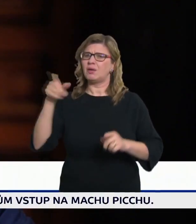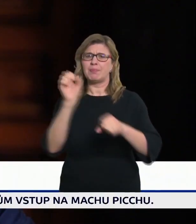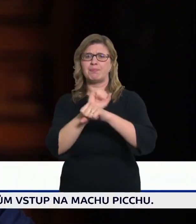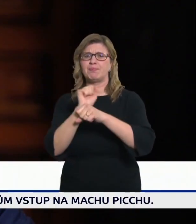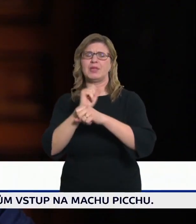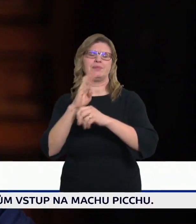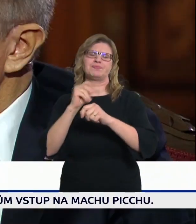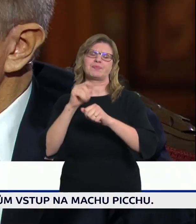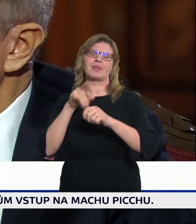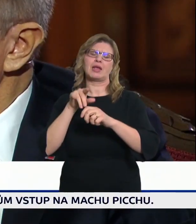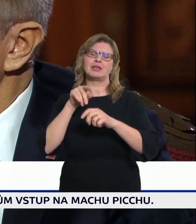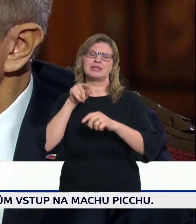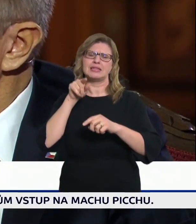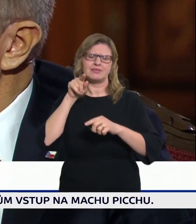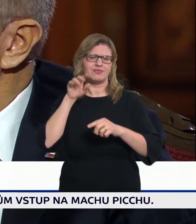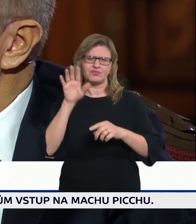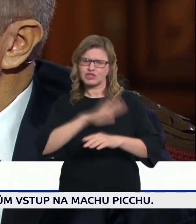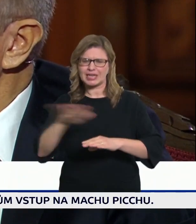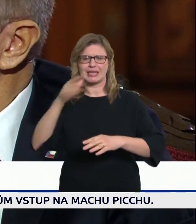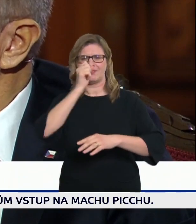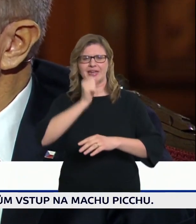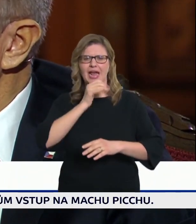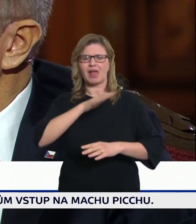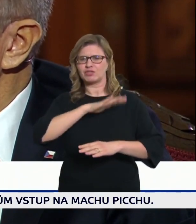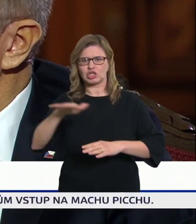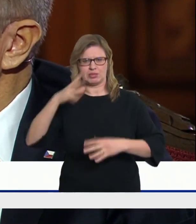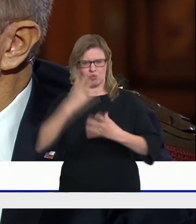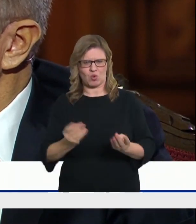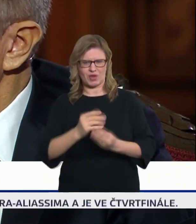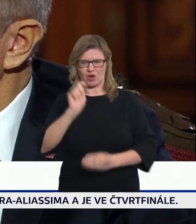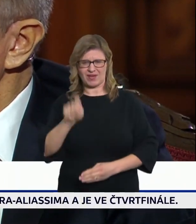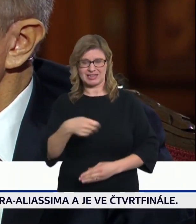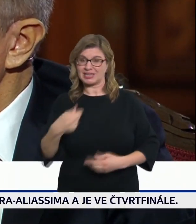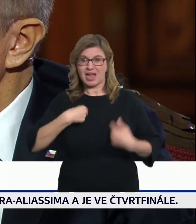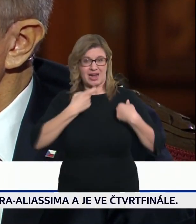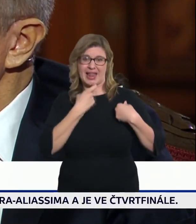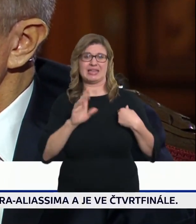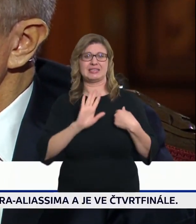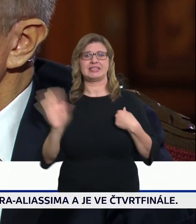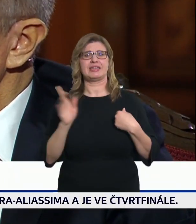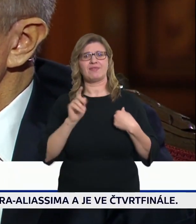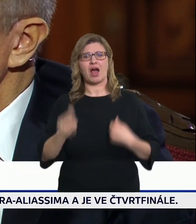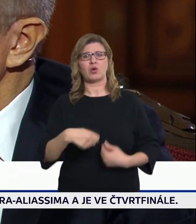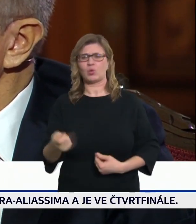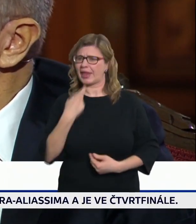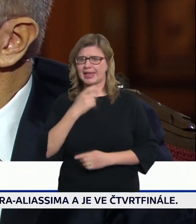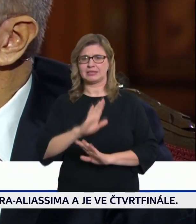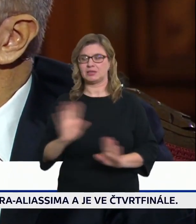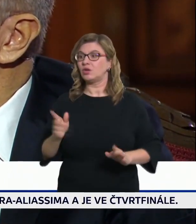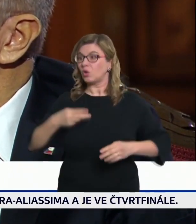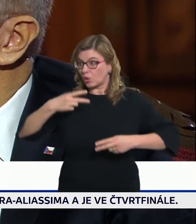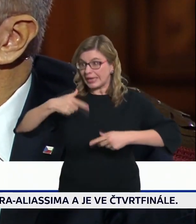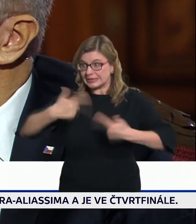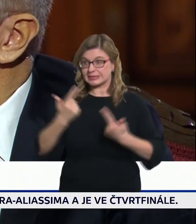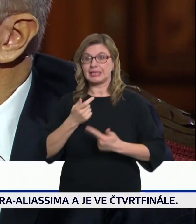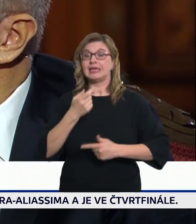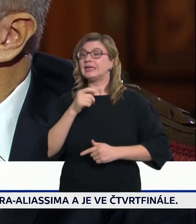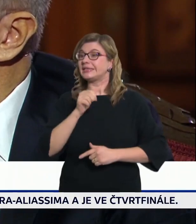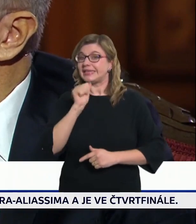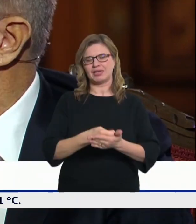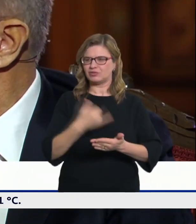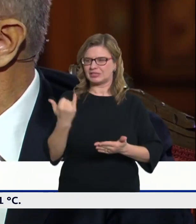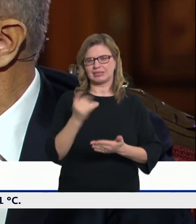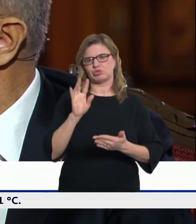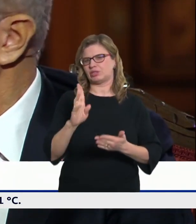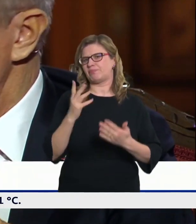závazky tohleto. Ano, ale já nechci válku, já nechci válku. Dobře, nikdo asi nechce válku, nikdo rozumí, nechce válku. Tak něco pro to